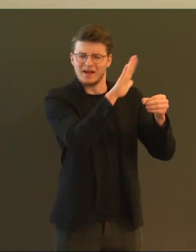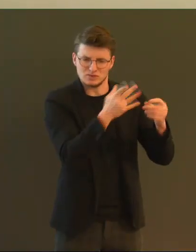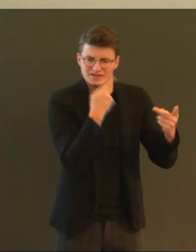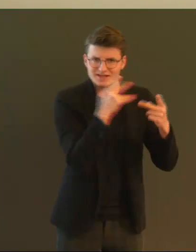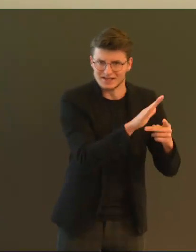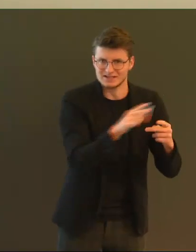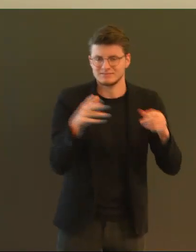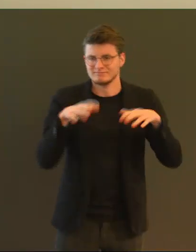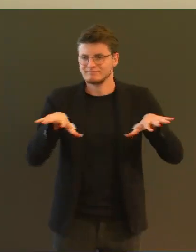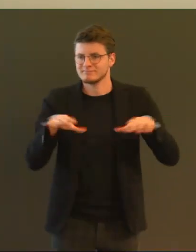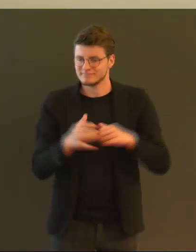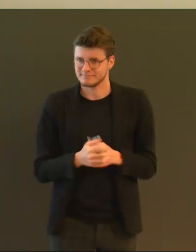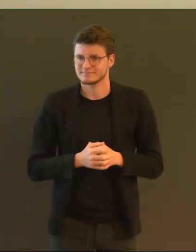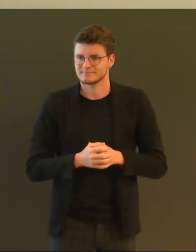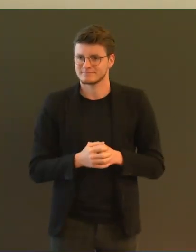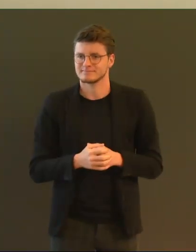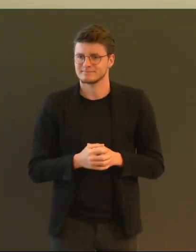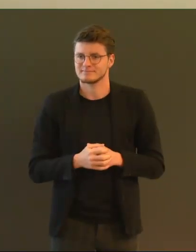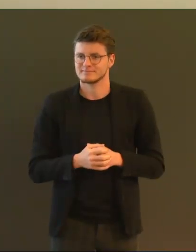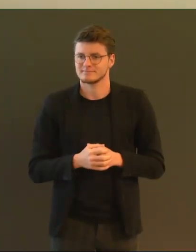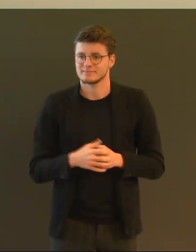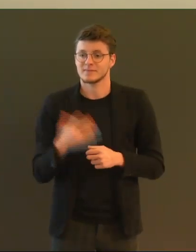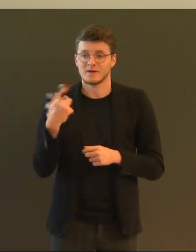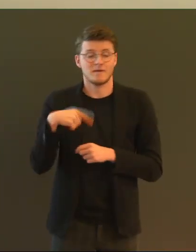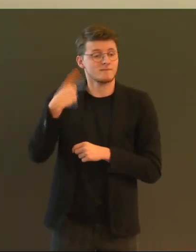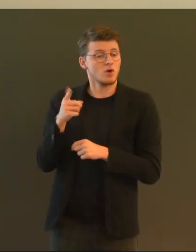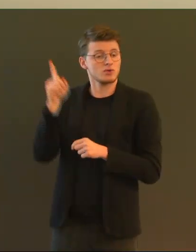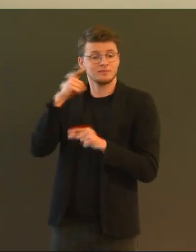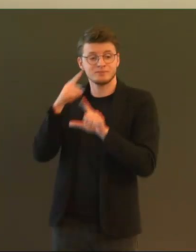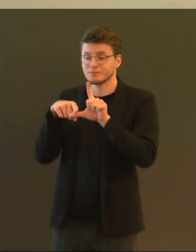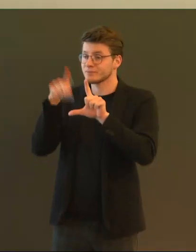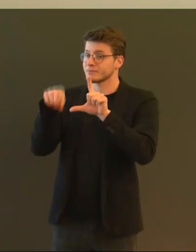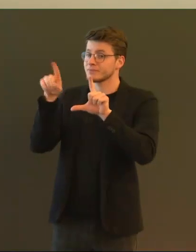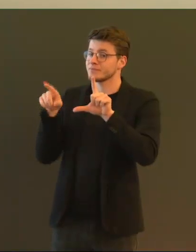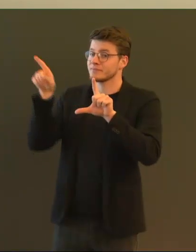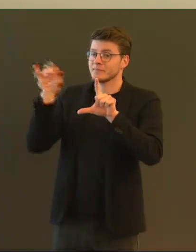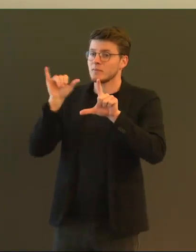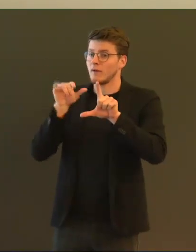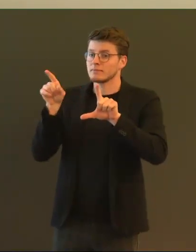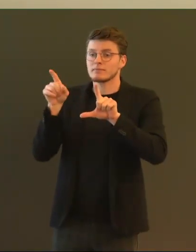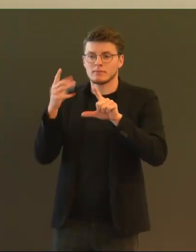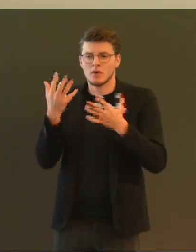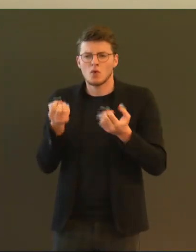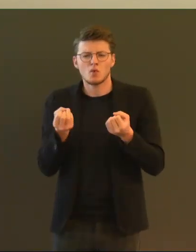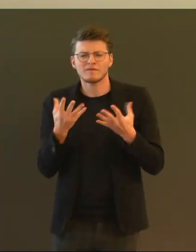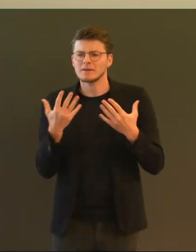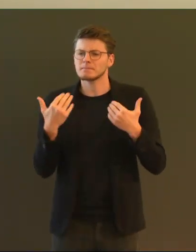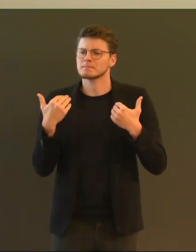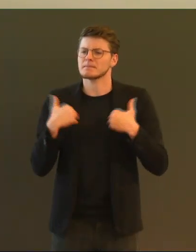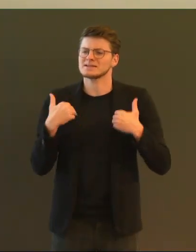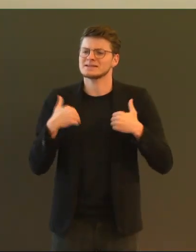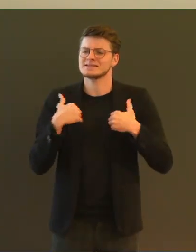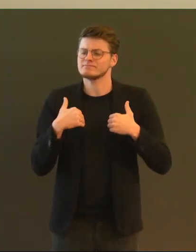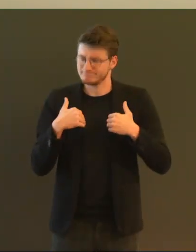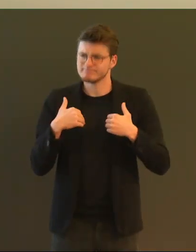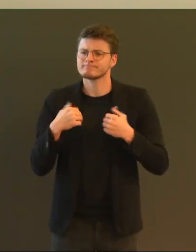De volgende figuur toont de evolutie van het aantal nieuwe bevestigde